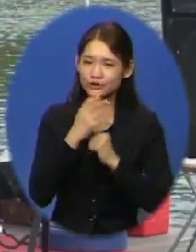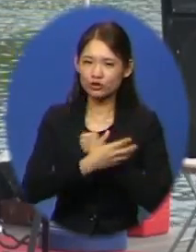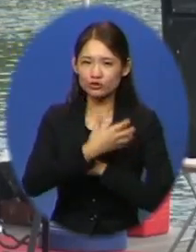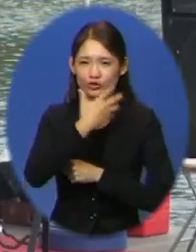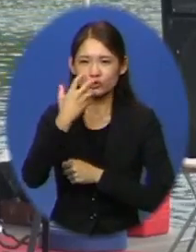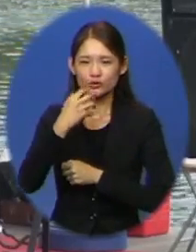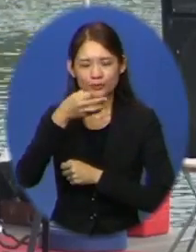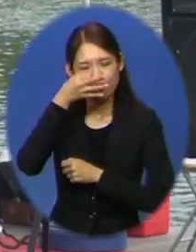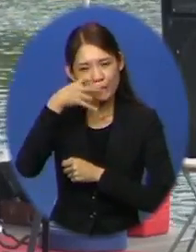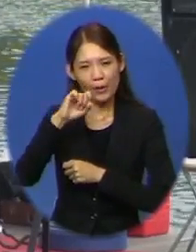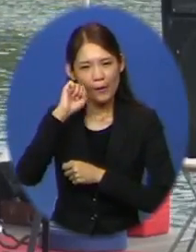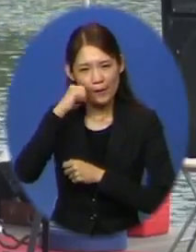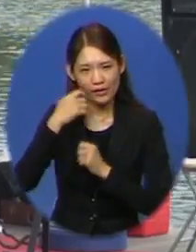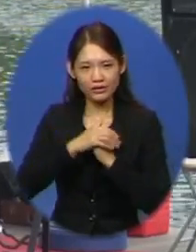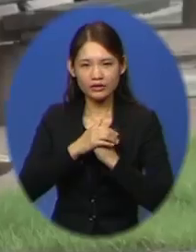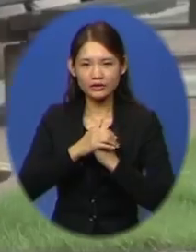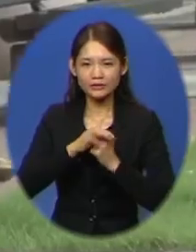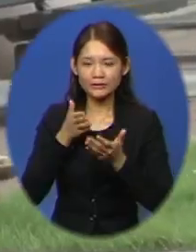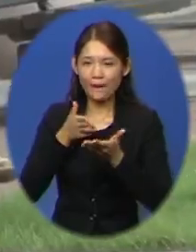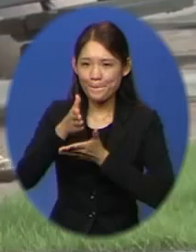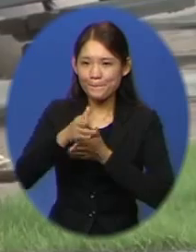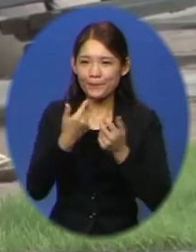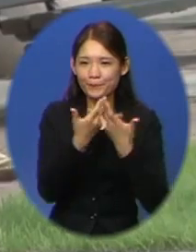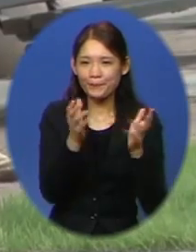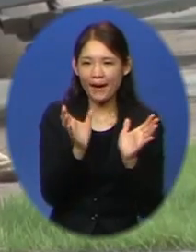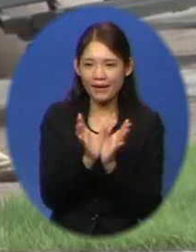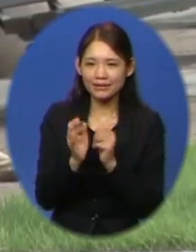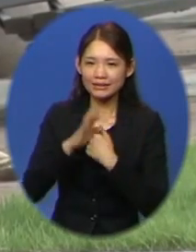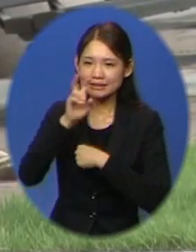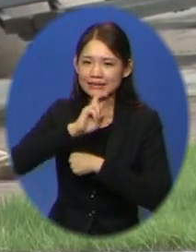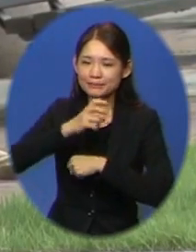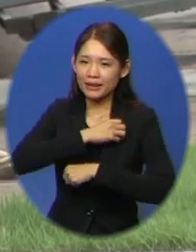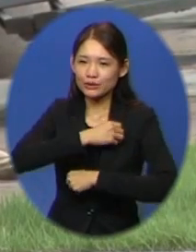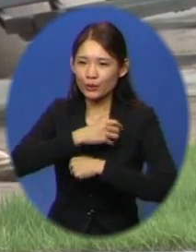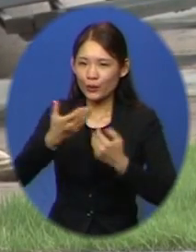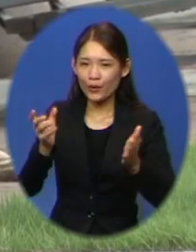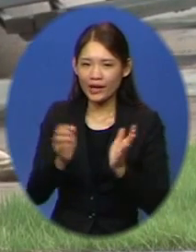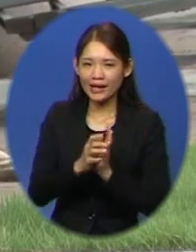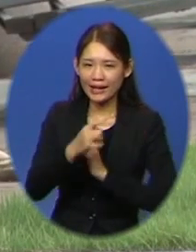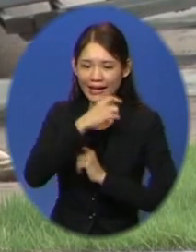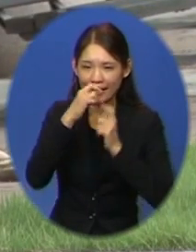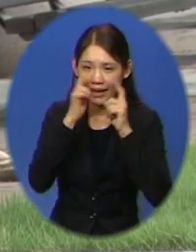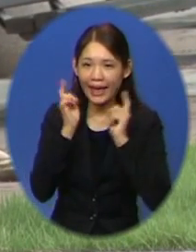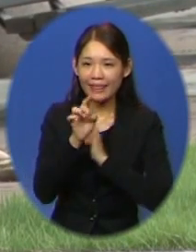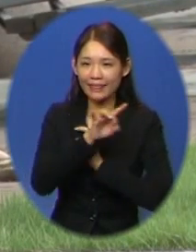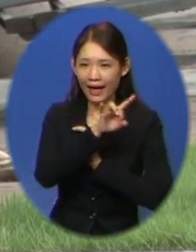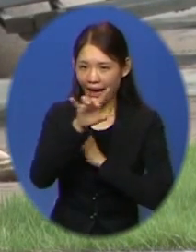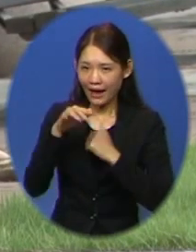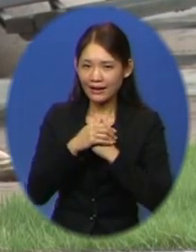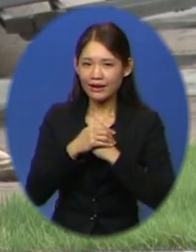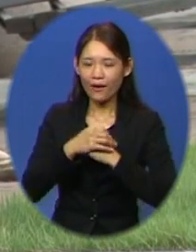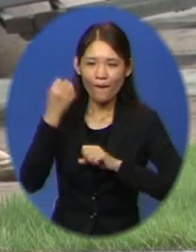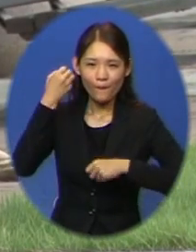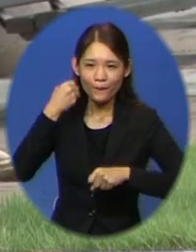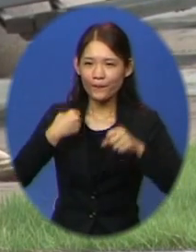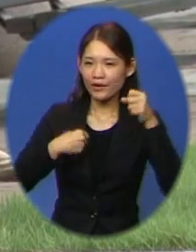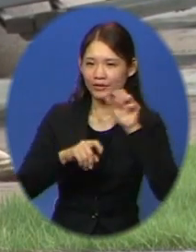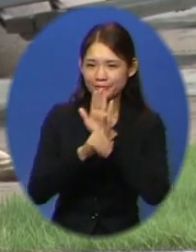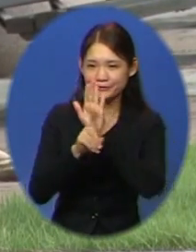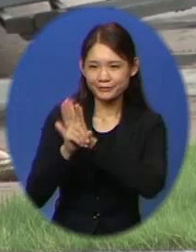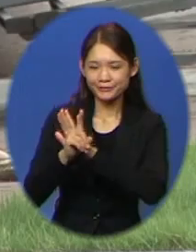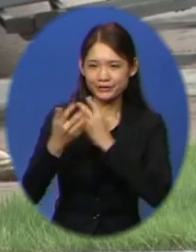못하는 전문 밴드, 음악 동호회 단체나 개인에게 공연 장소와 전기 시설을